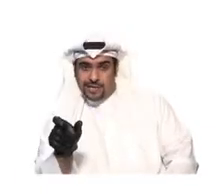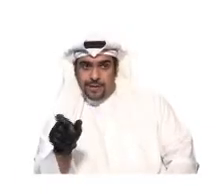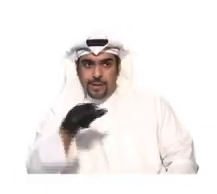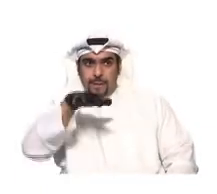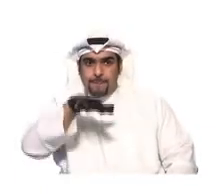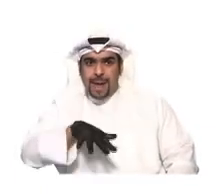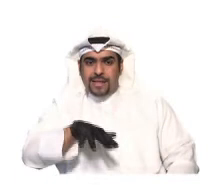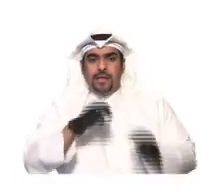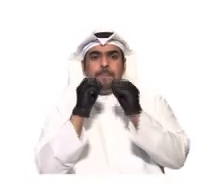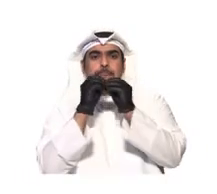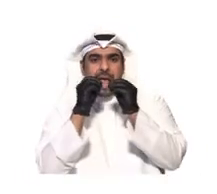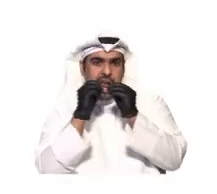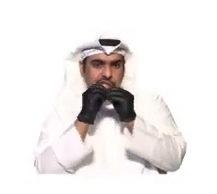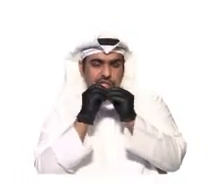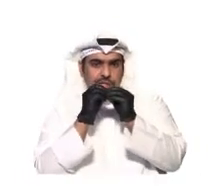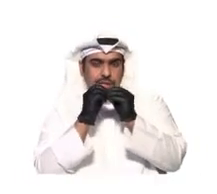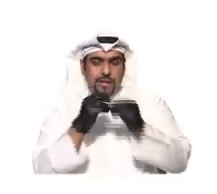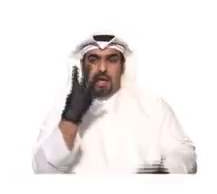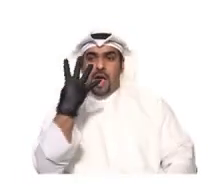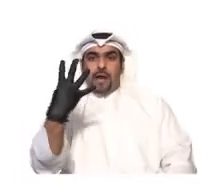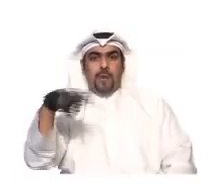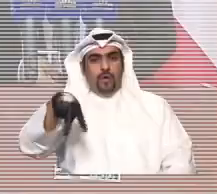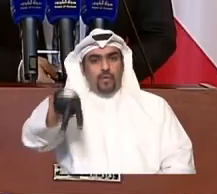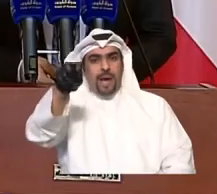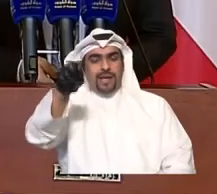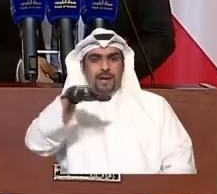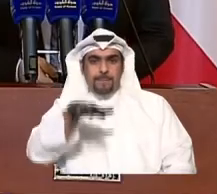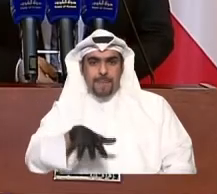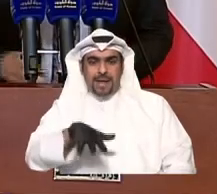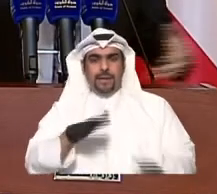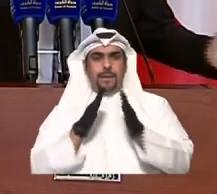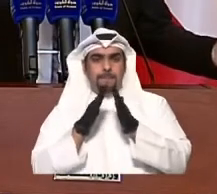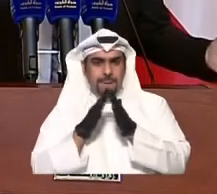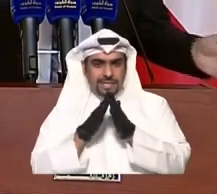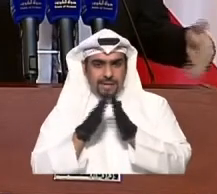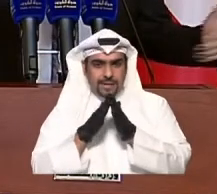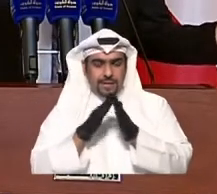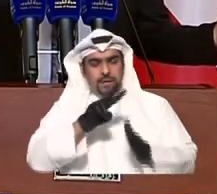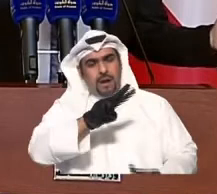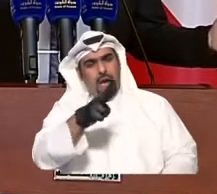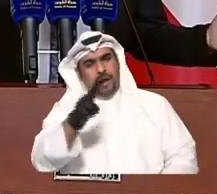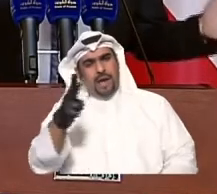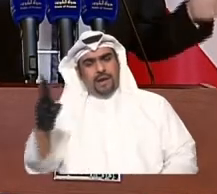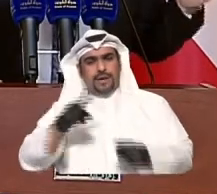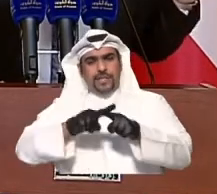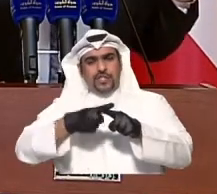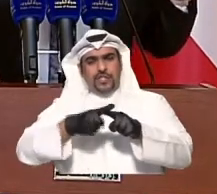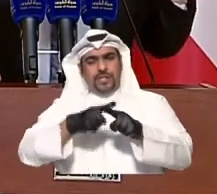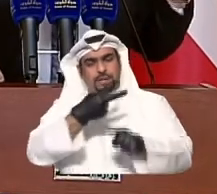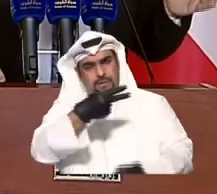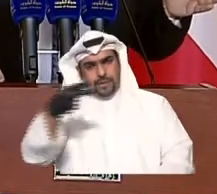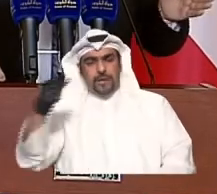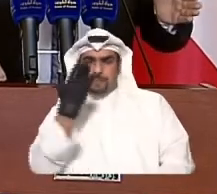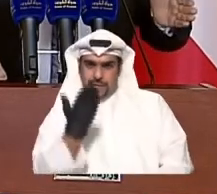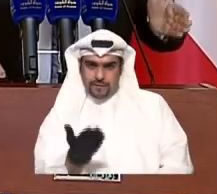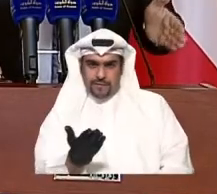من الجنسية البنغلاديشية و84 حالة لمقيمين من الجنسية المصرية وبقية الحالات من جنسيات أخرى. أما عن